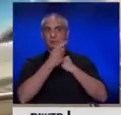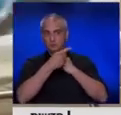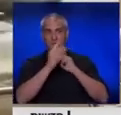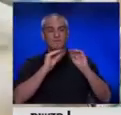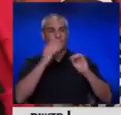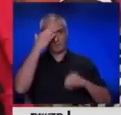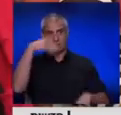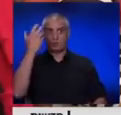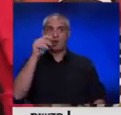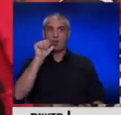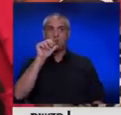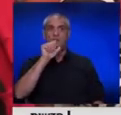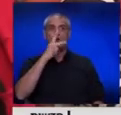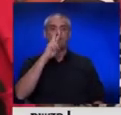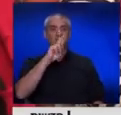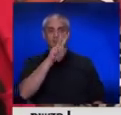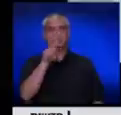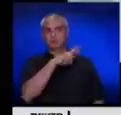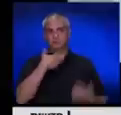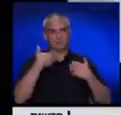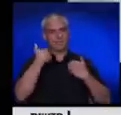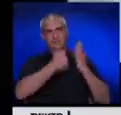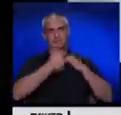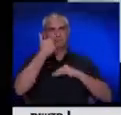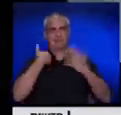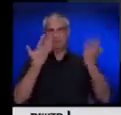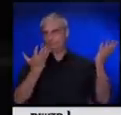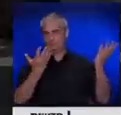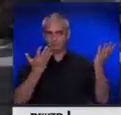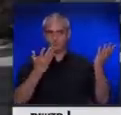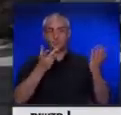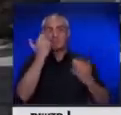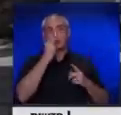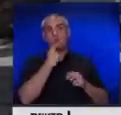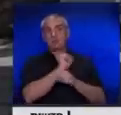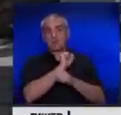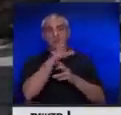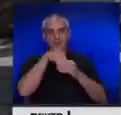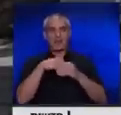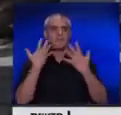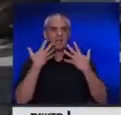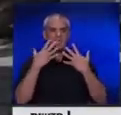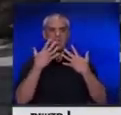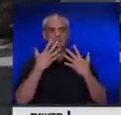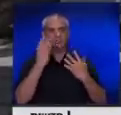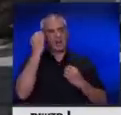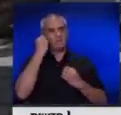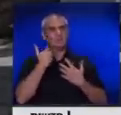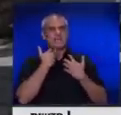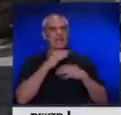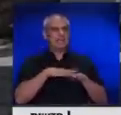והבימאי המוכר אלון אופיר, שניהם שחקנים בכירים בתעשייה, היו לפי הטענות חלק מהאקלים הלימודי